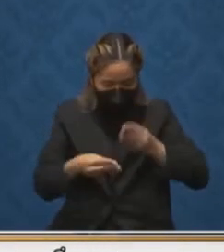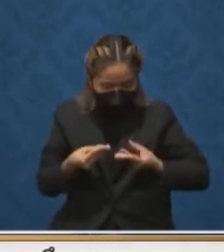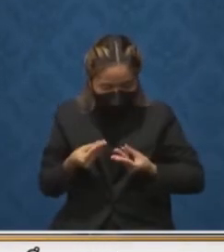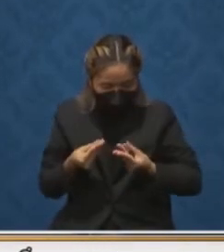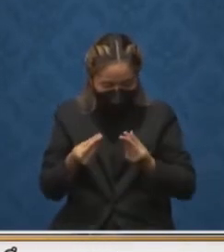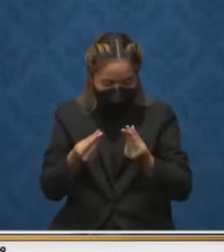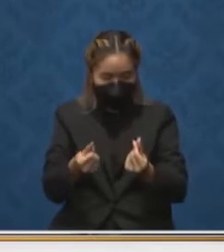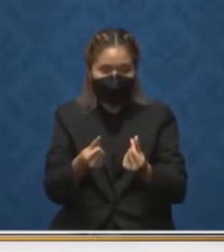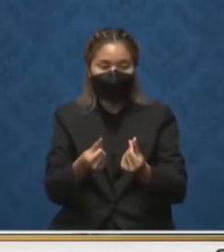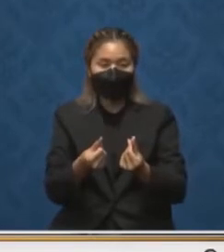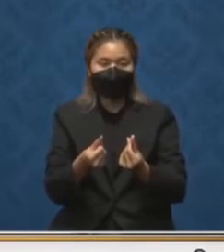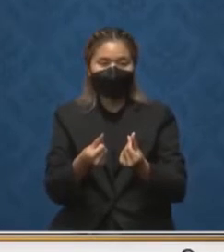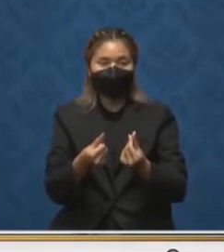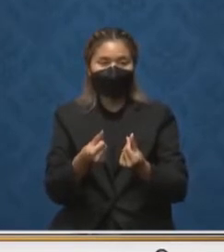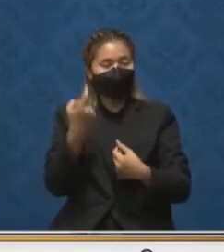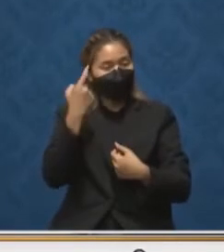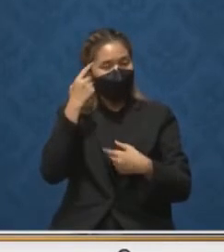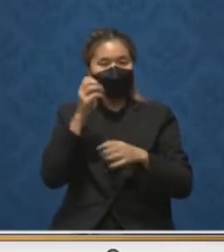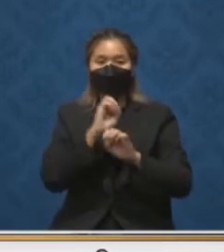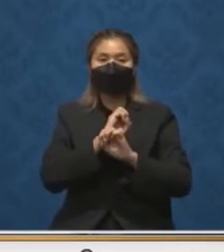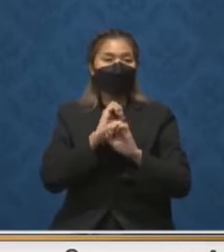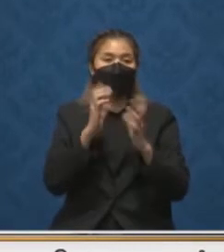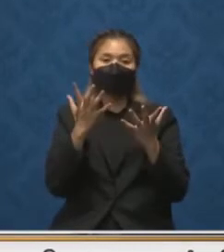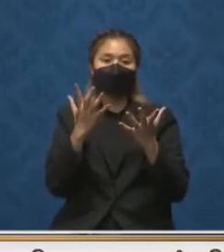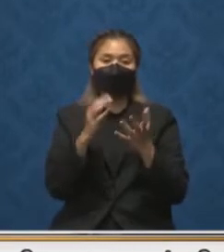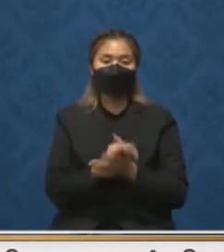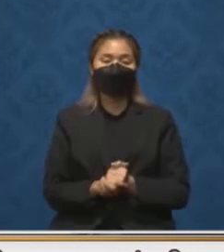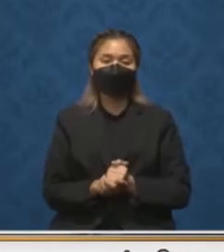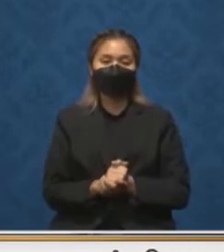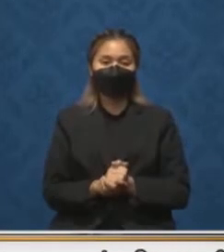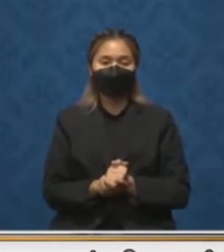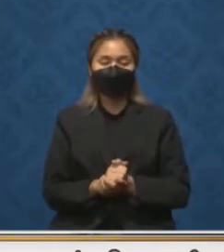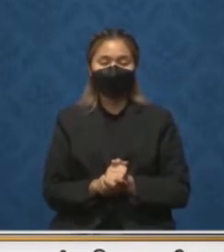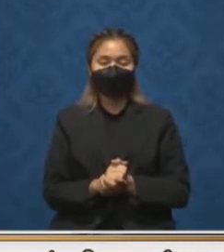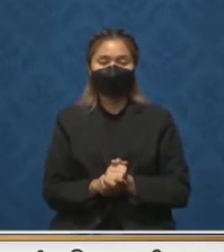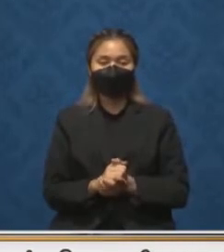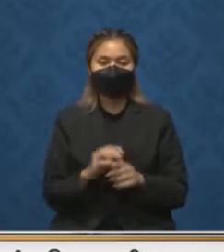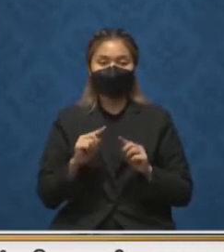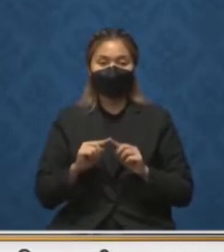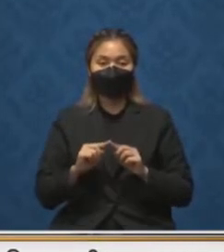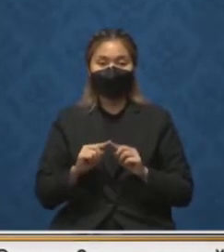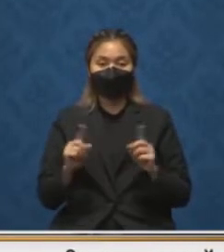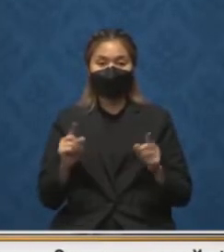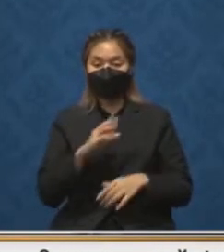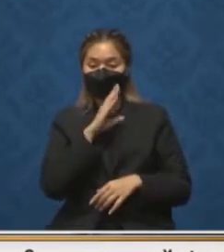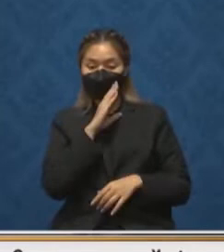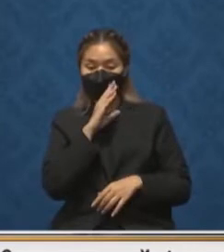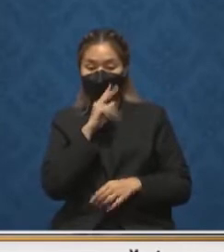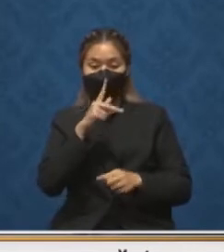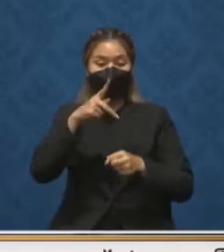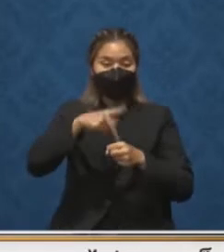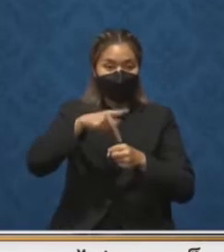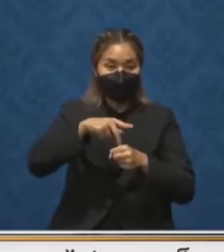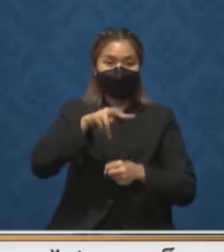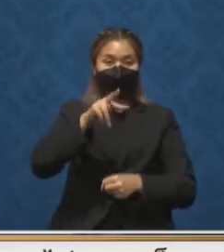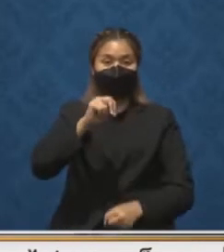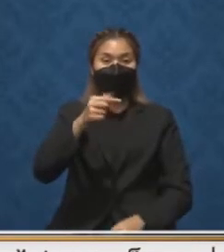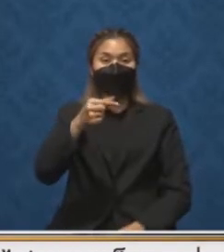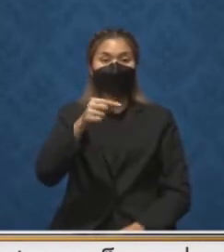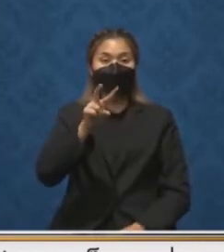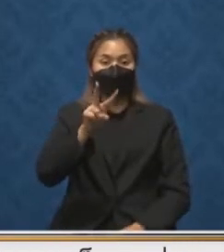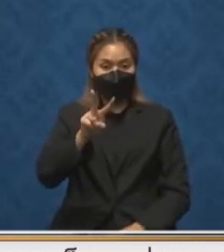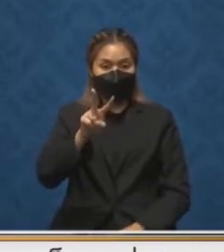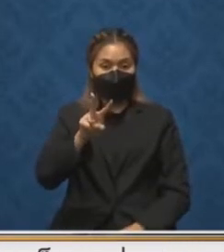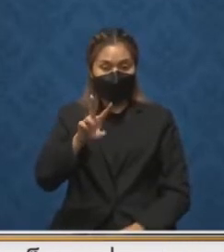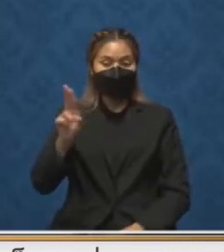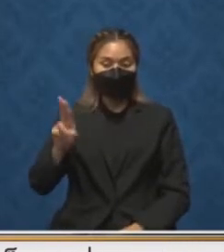้คำตอบที่ไม่ชัดแต่ในมติของการใช้เป็ทางเลือกเพื่อลด PM 2.5ไม่ประทิเศษนะครับยัไ